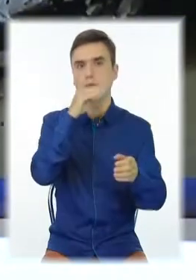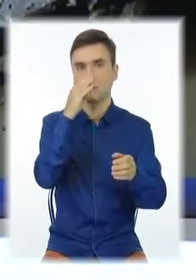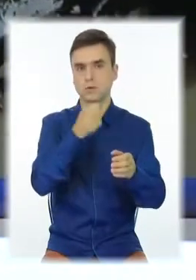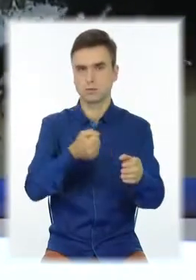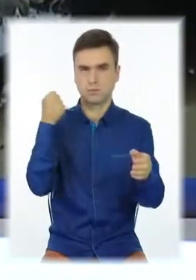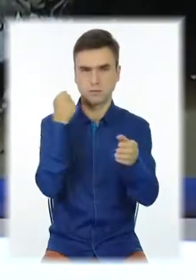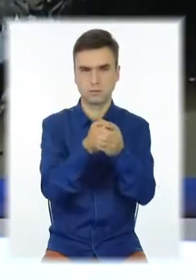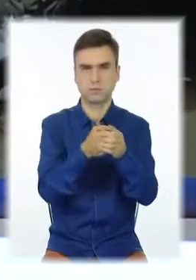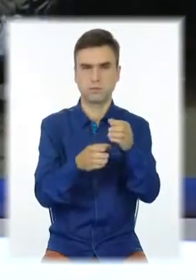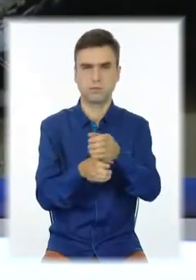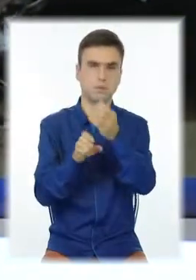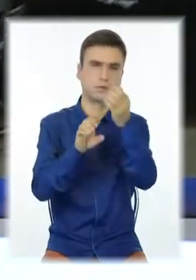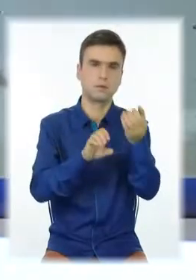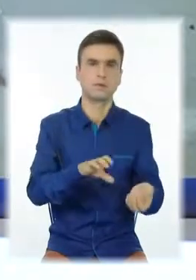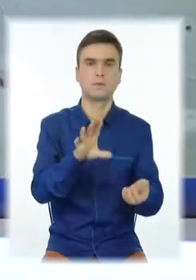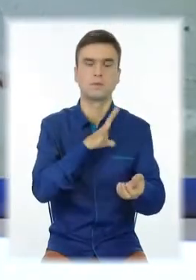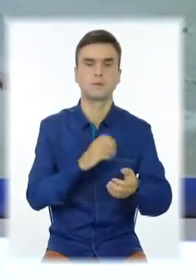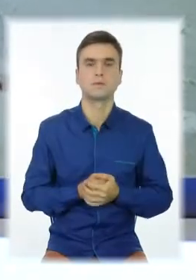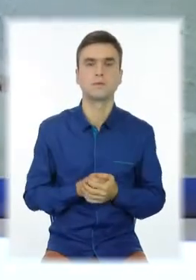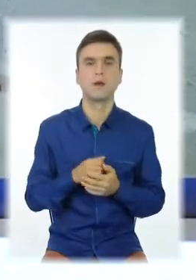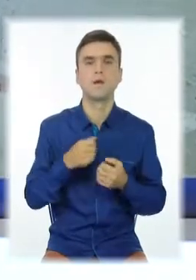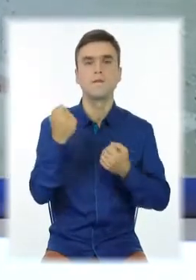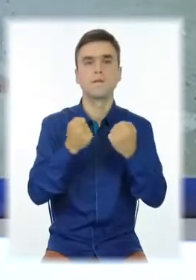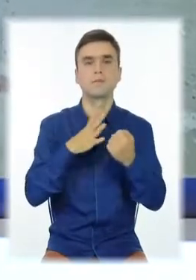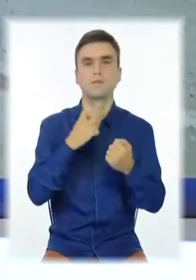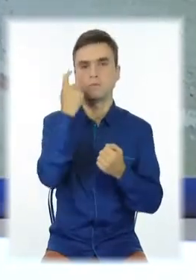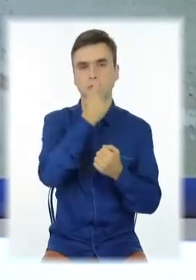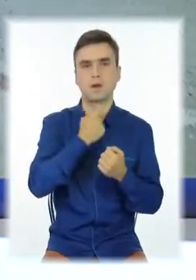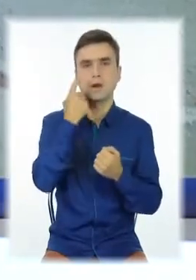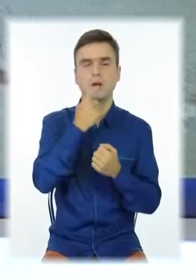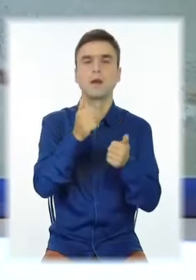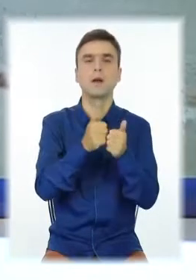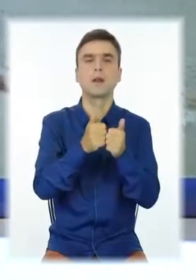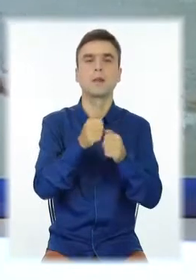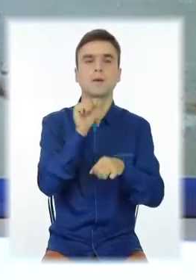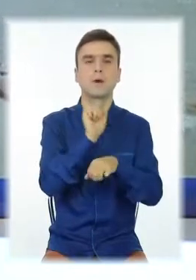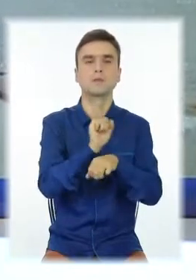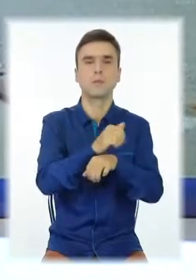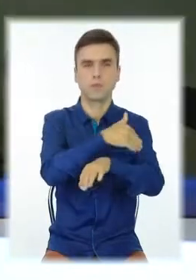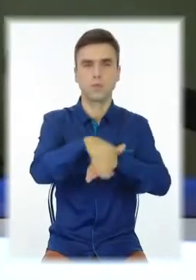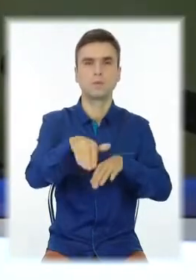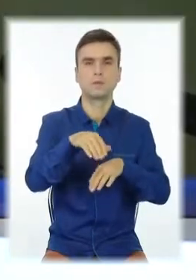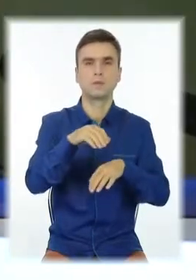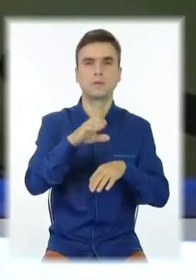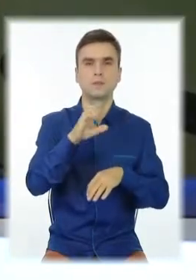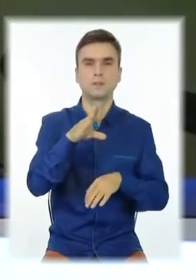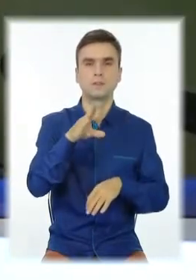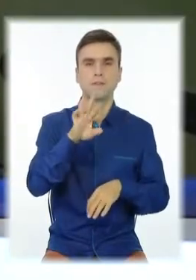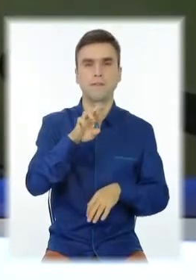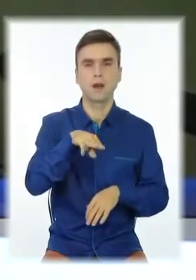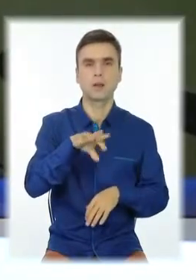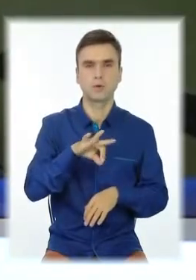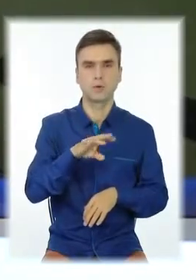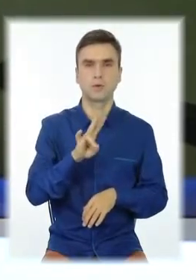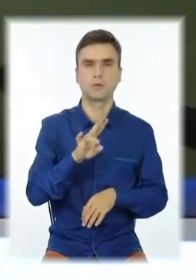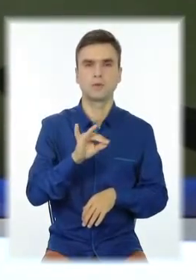був нетрезвий водій. Все сталося біля зупинки громадського транспорту на Свято-Миколаївській. Чоловік виїхав на смугу